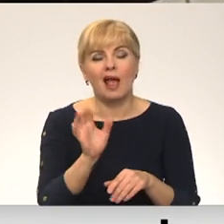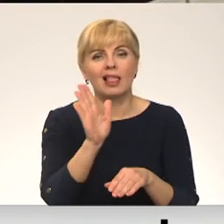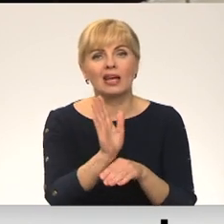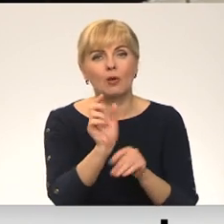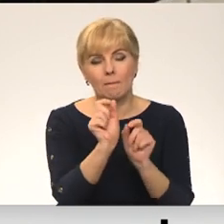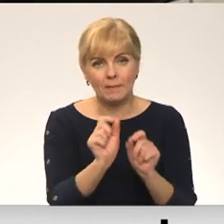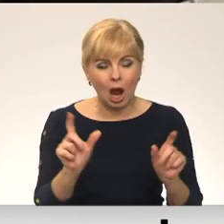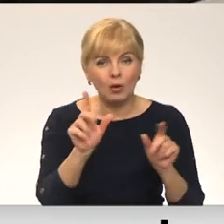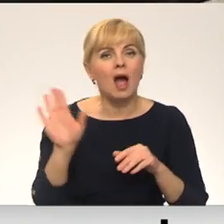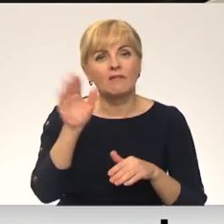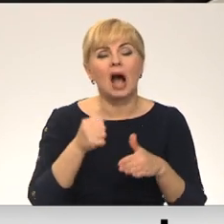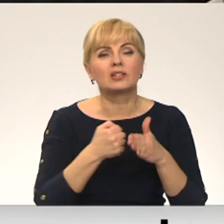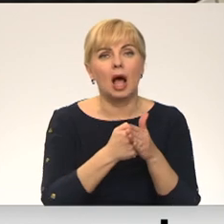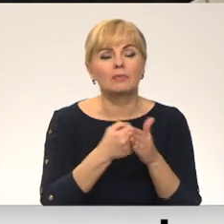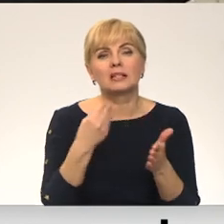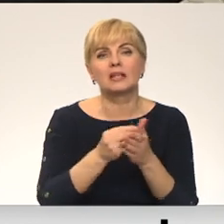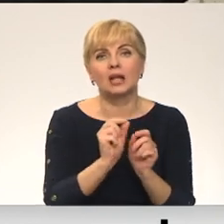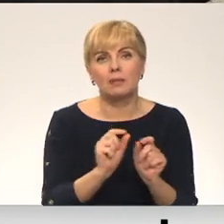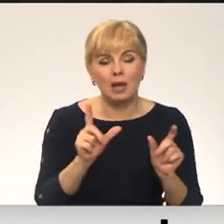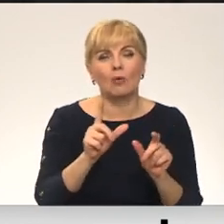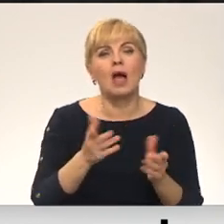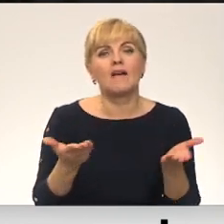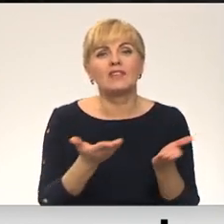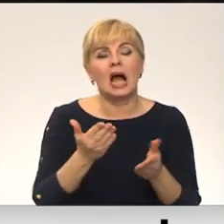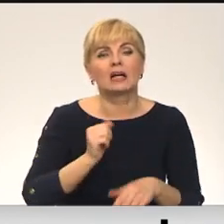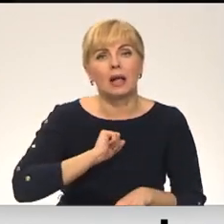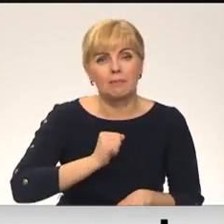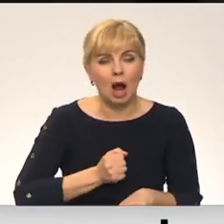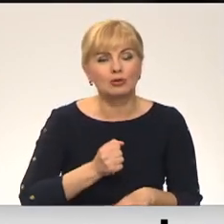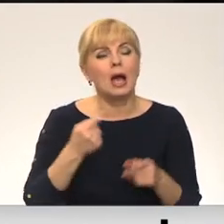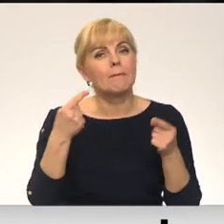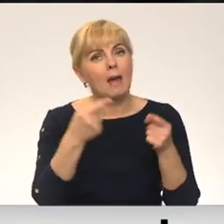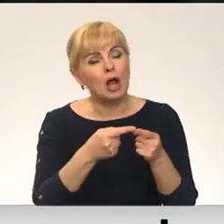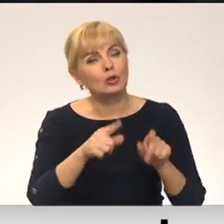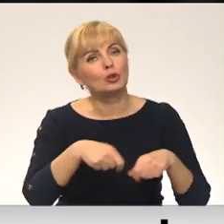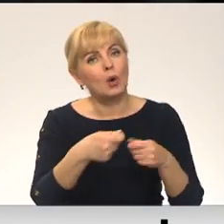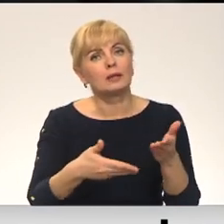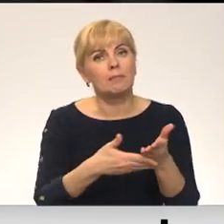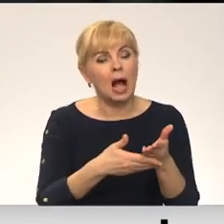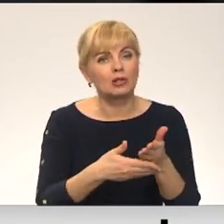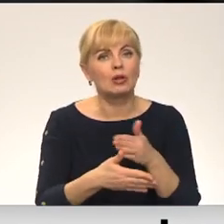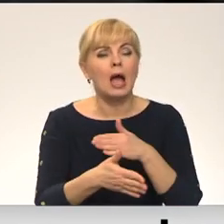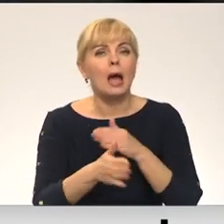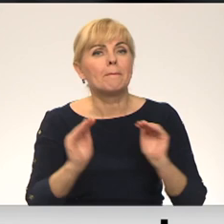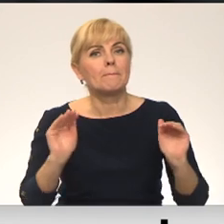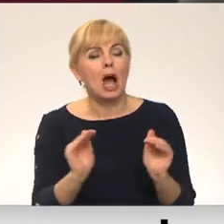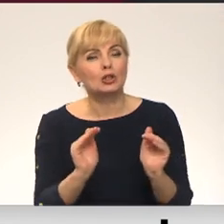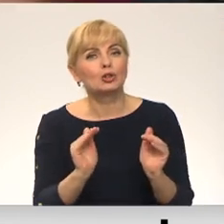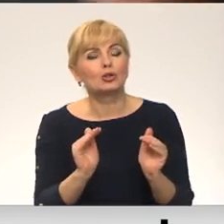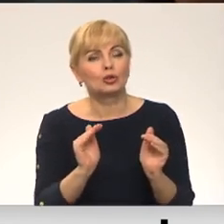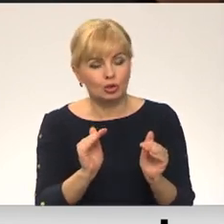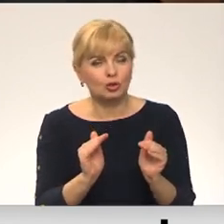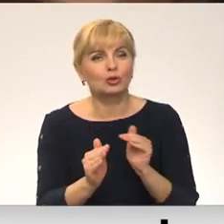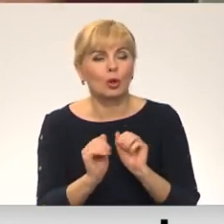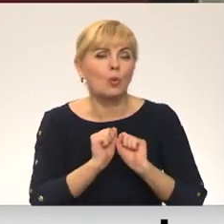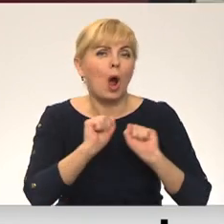Valsts atbalsts cenu kāpumu ļautu vieglāk pārciest, taču tam jābūt mērķētam sniedzot palīdzību masturīgākajām iedzīvotāju grupām.